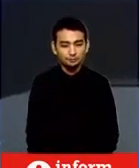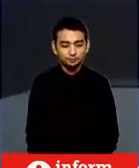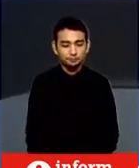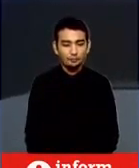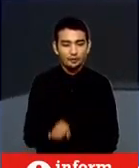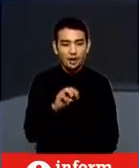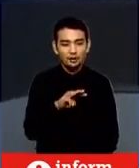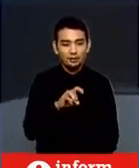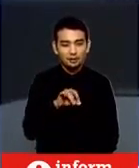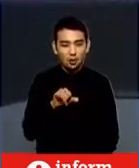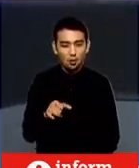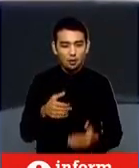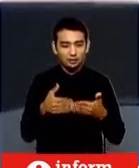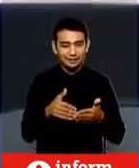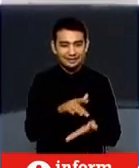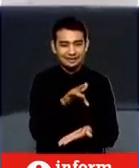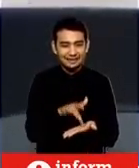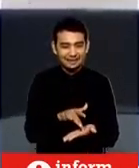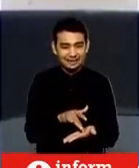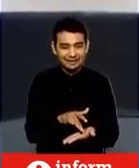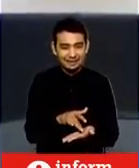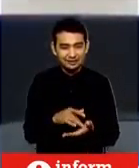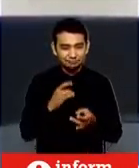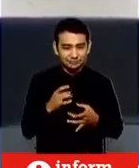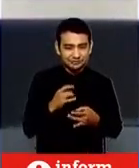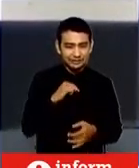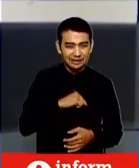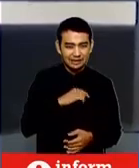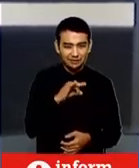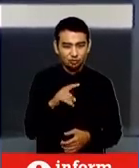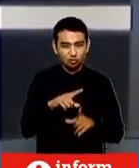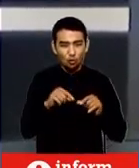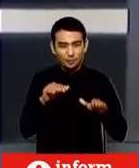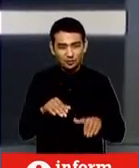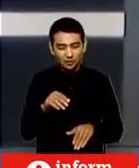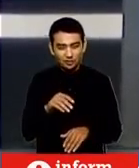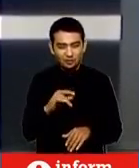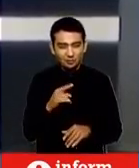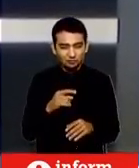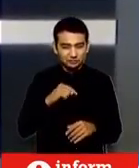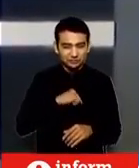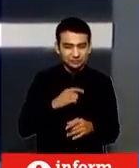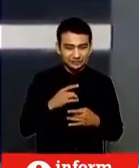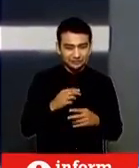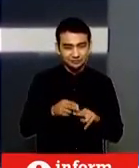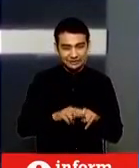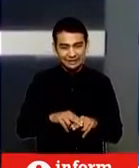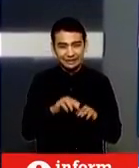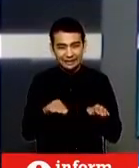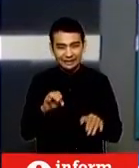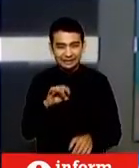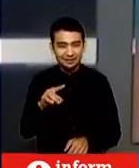В Атырау открывается центр по профилактике аутоагрессивного поведения среди школьников. Специалисты будут работать с детьми с